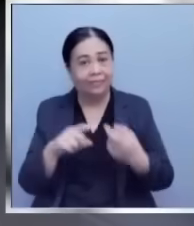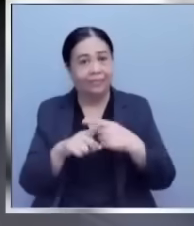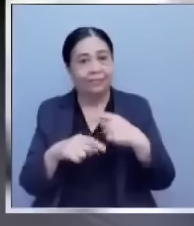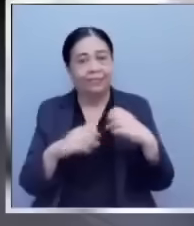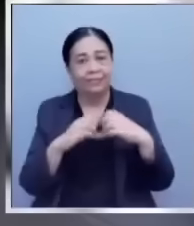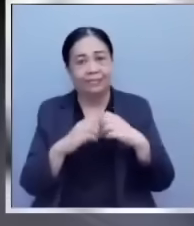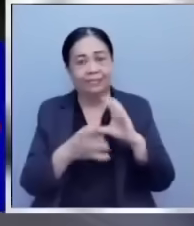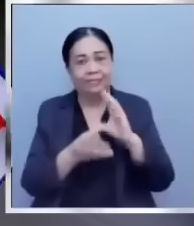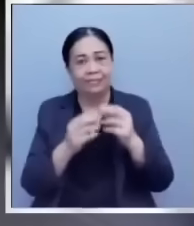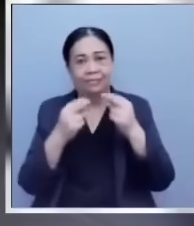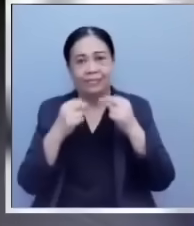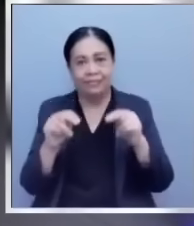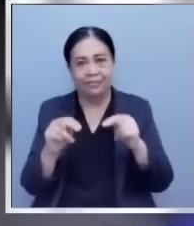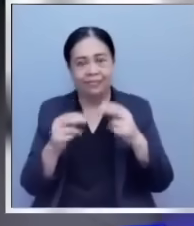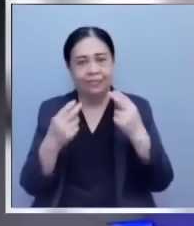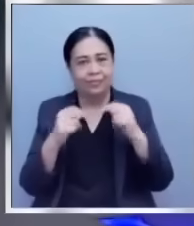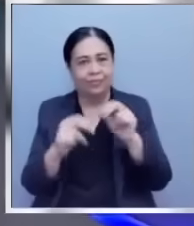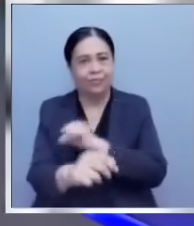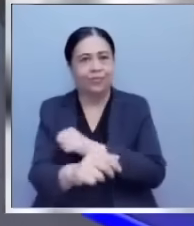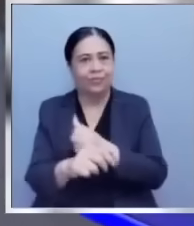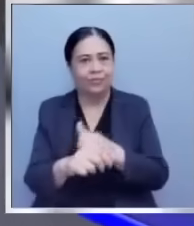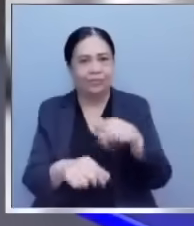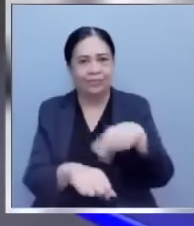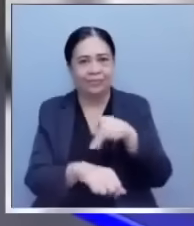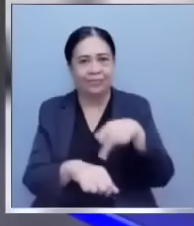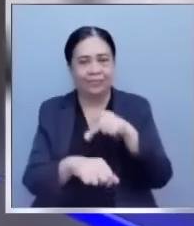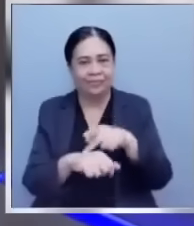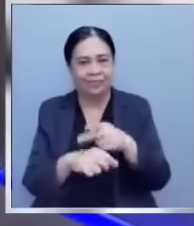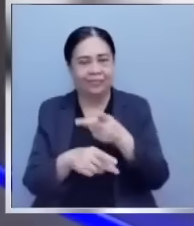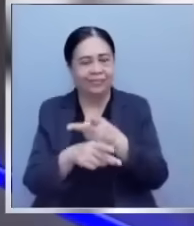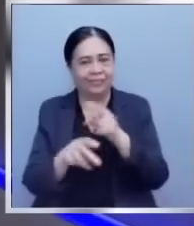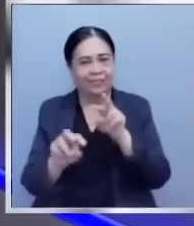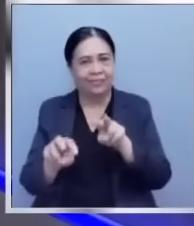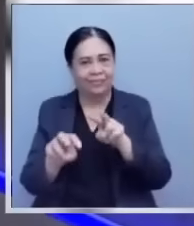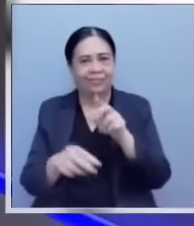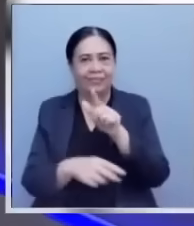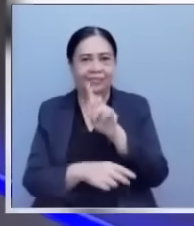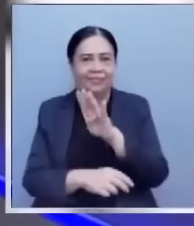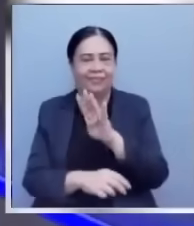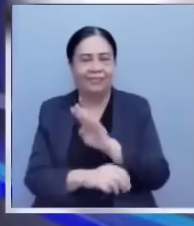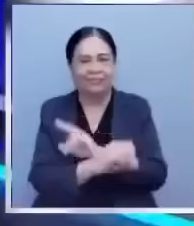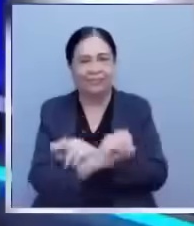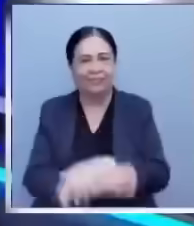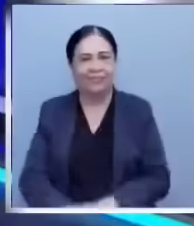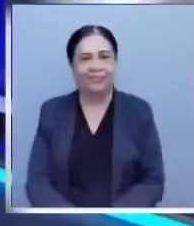Integrated News, ang News Authority ng Pilipinas. Nakatuto kami 24 oras.